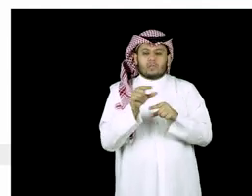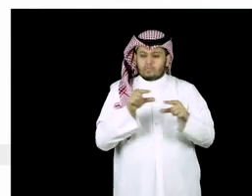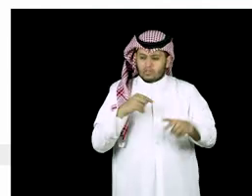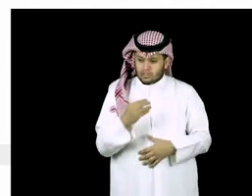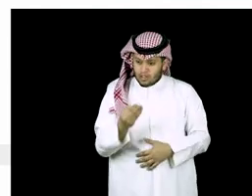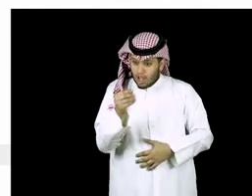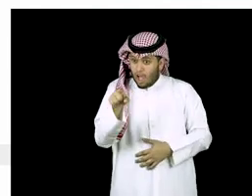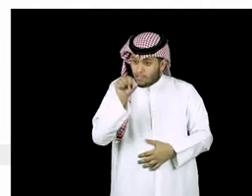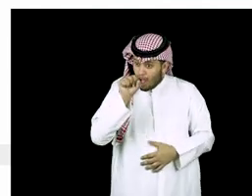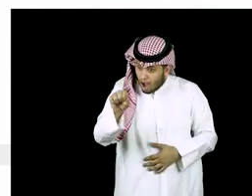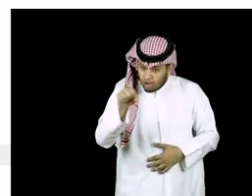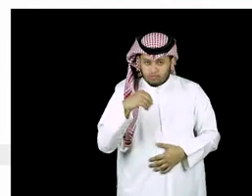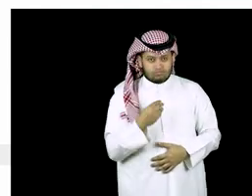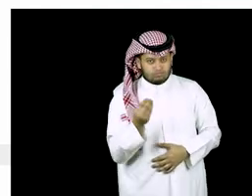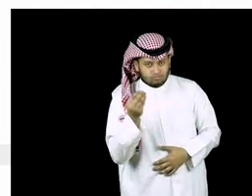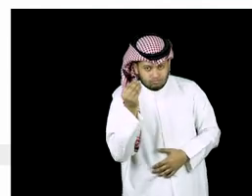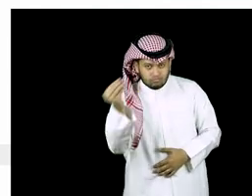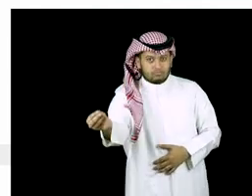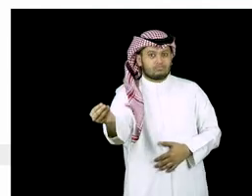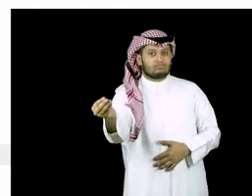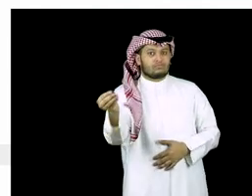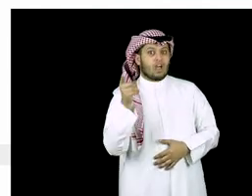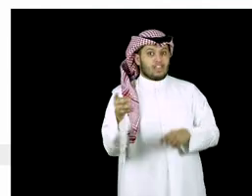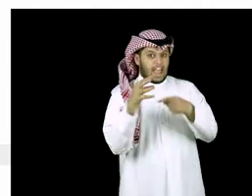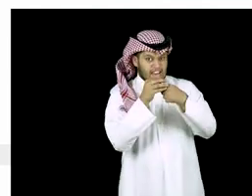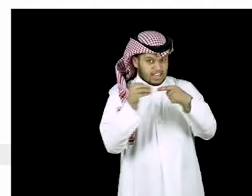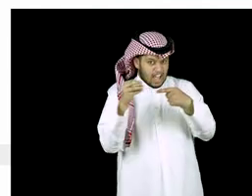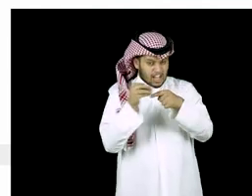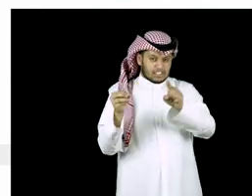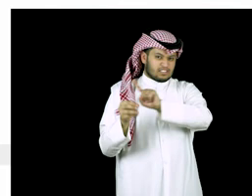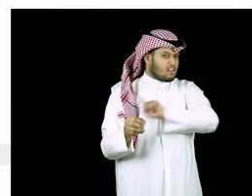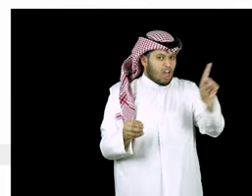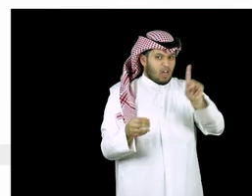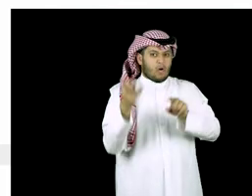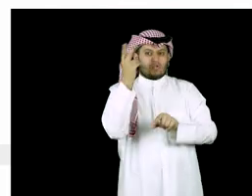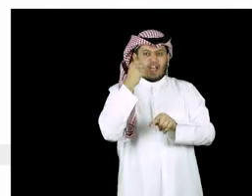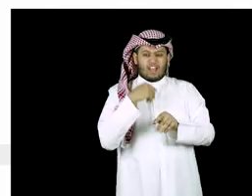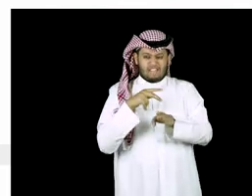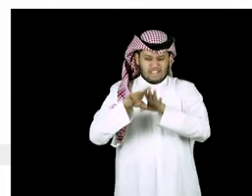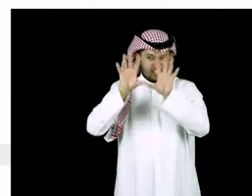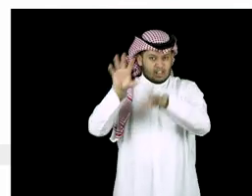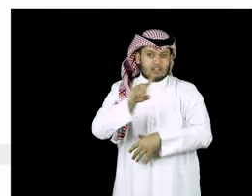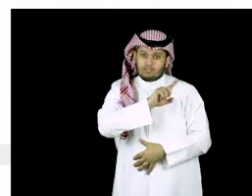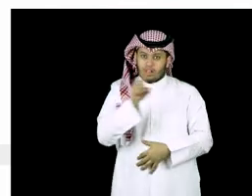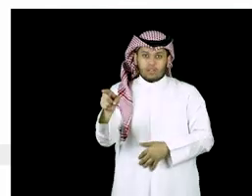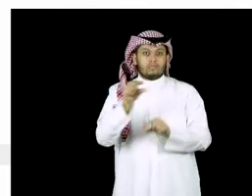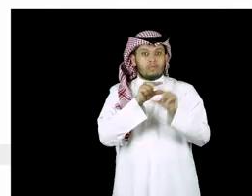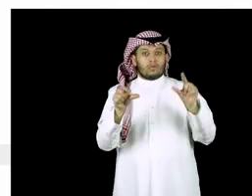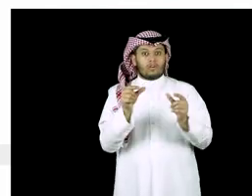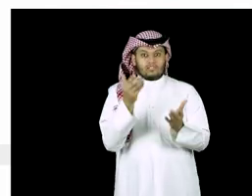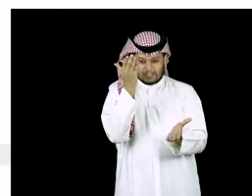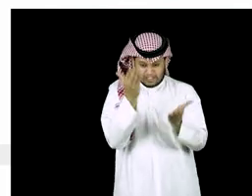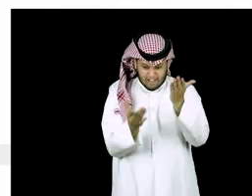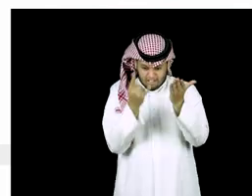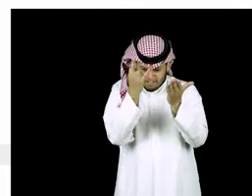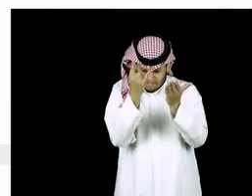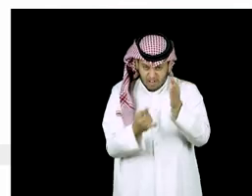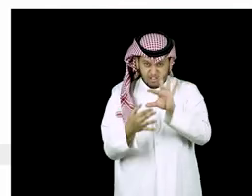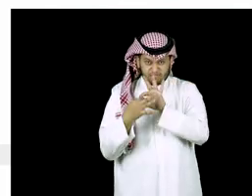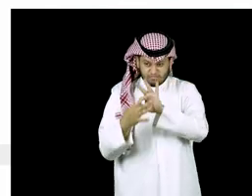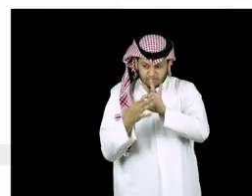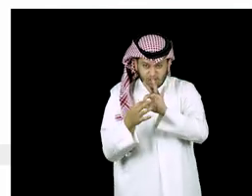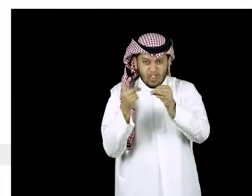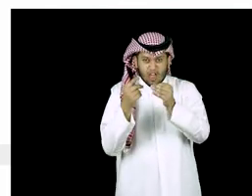إعطاء كل ذي حق حقه من دون نقص أو تعد، كما يعني الإنصاف في المعاملة من